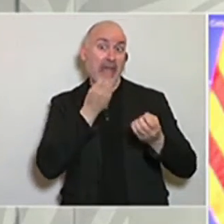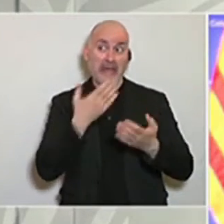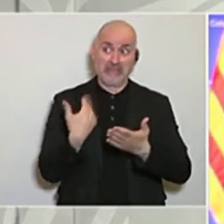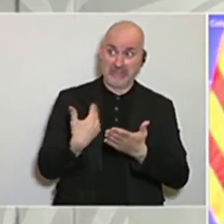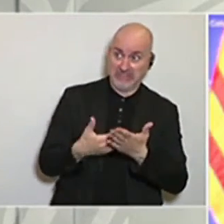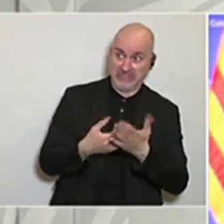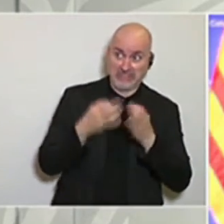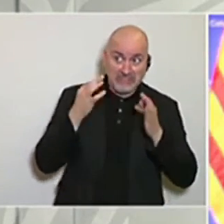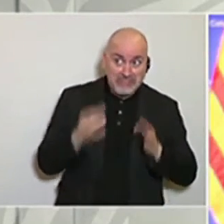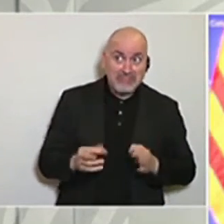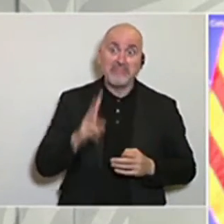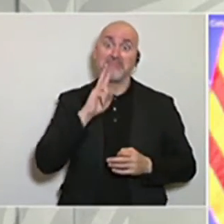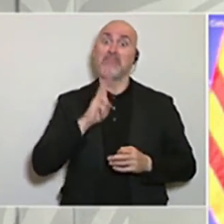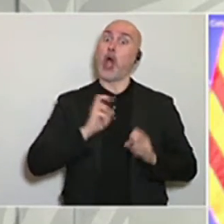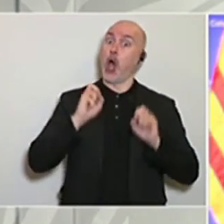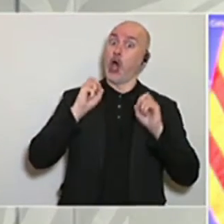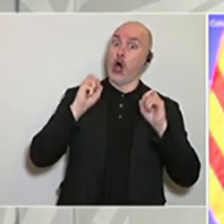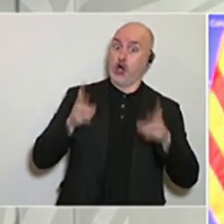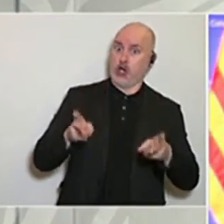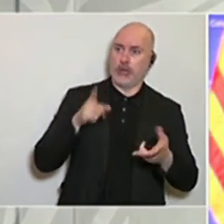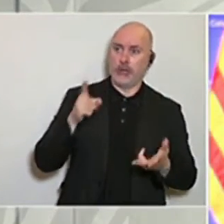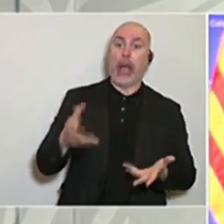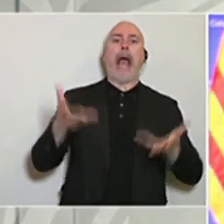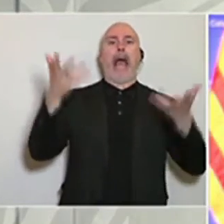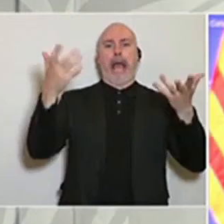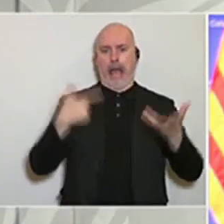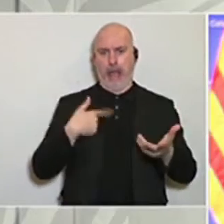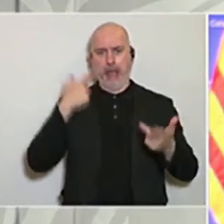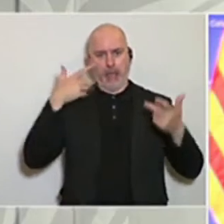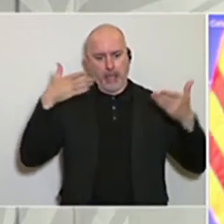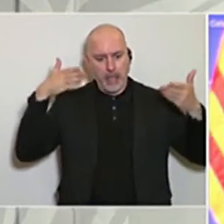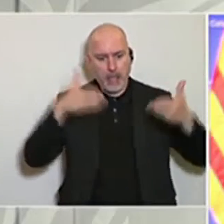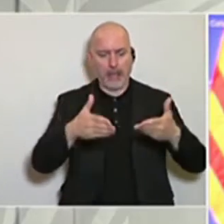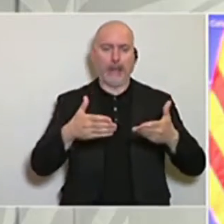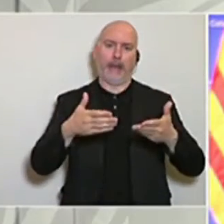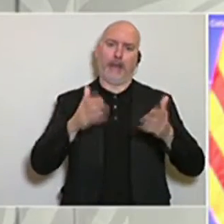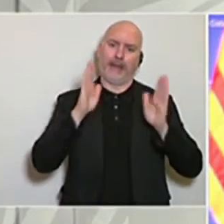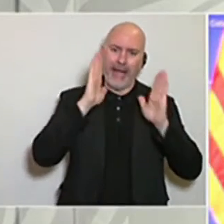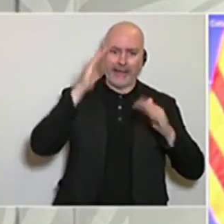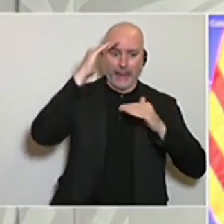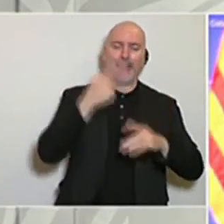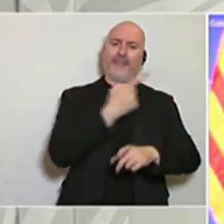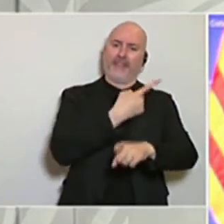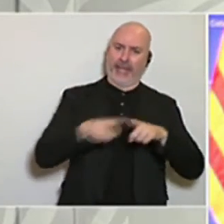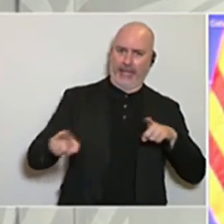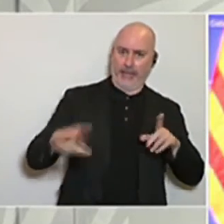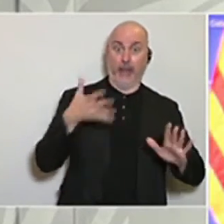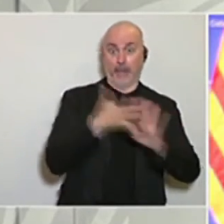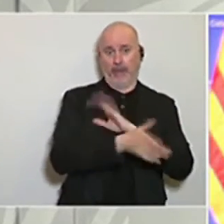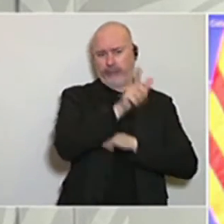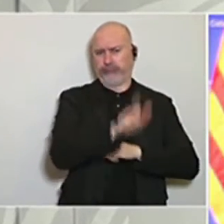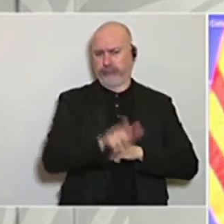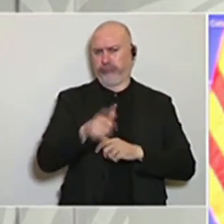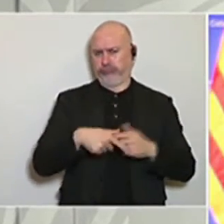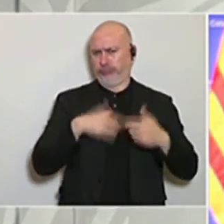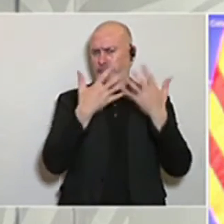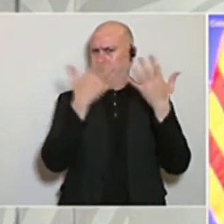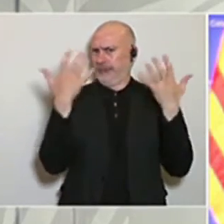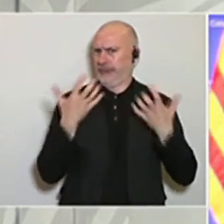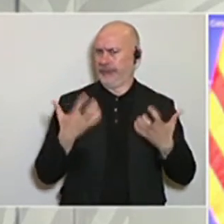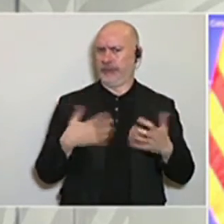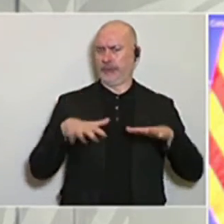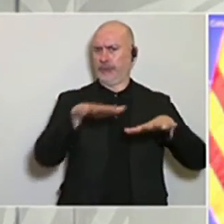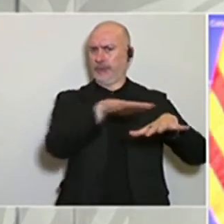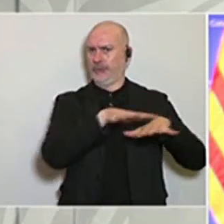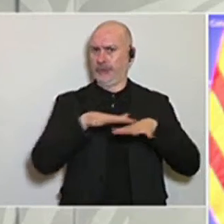i ho acompanyen, doncs caldrà donar-li un tractament molt diferent degut precisament a aquesta densitat de població en la que es troba aquesta